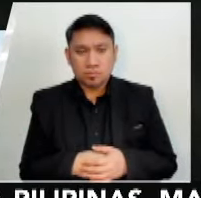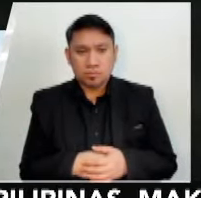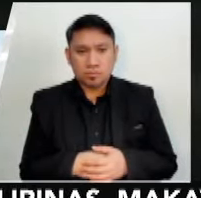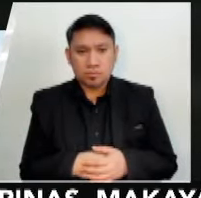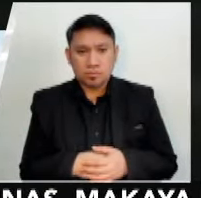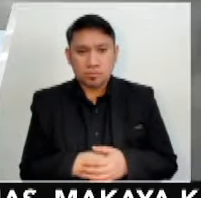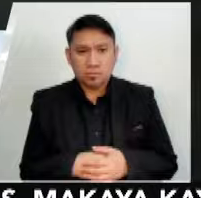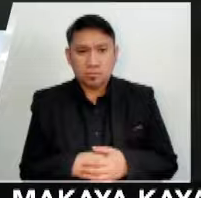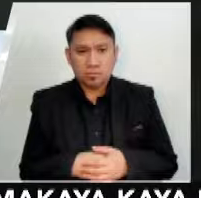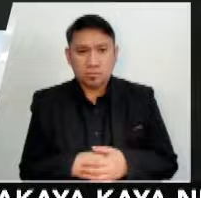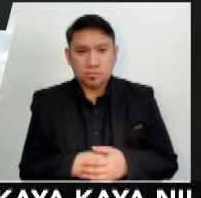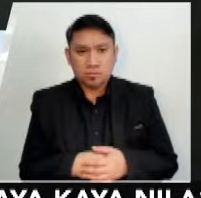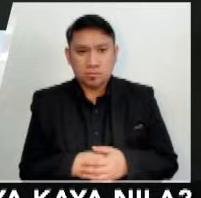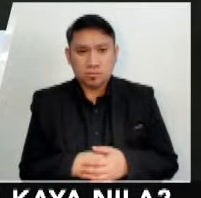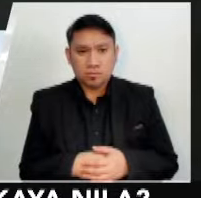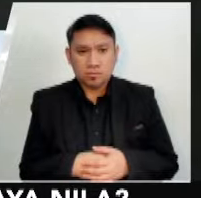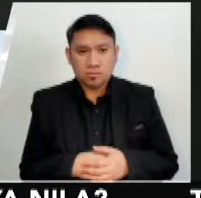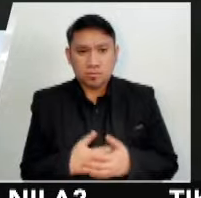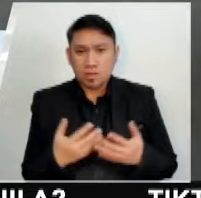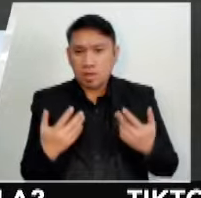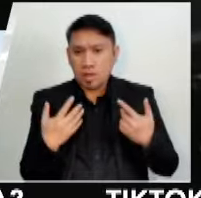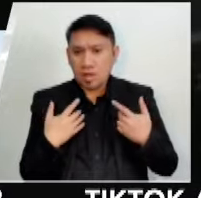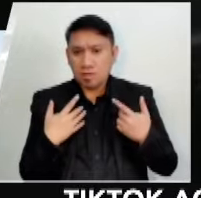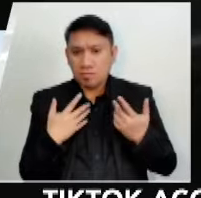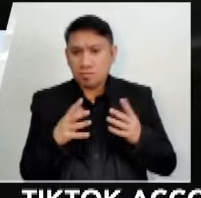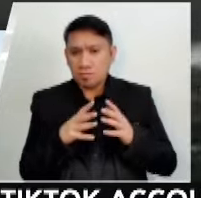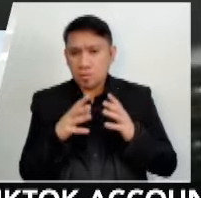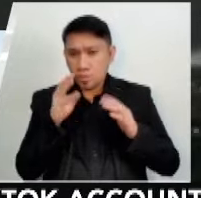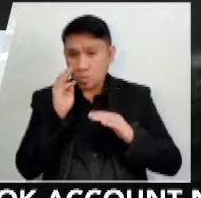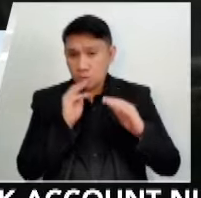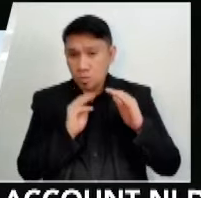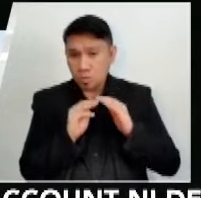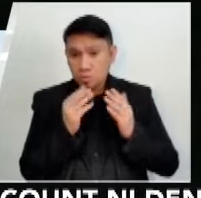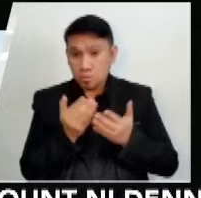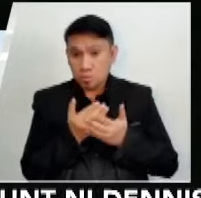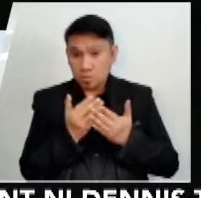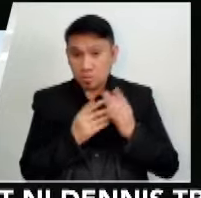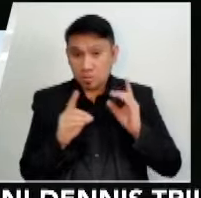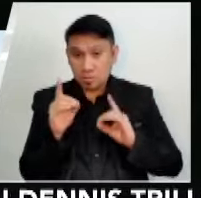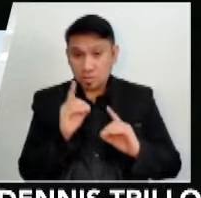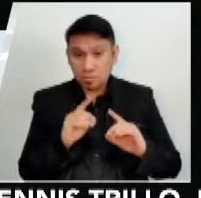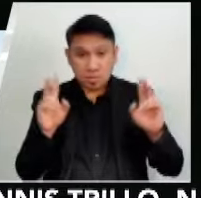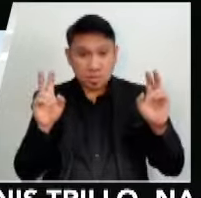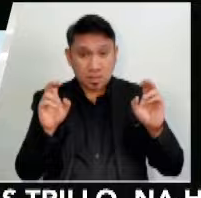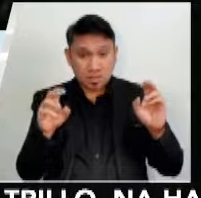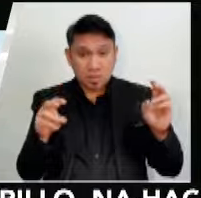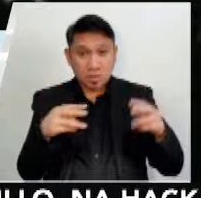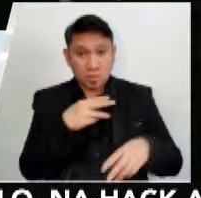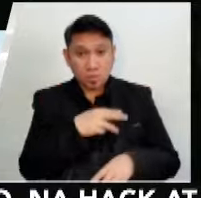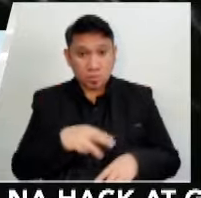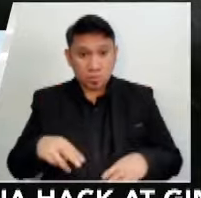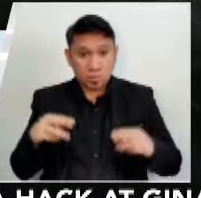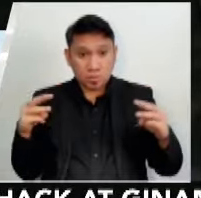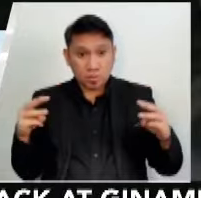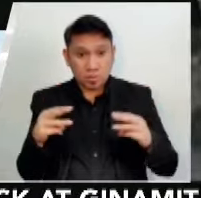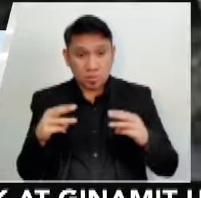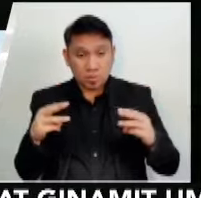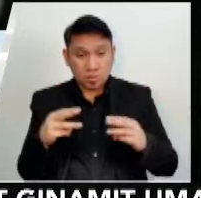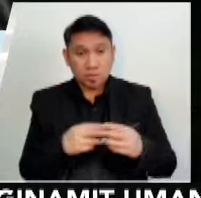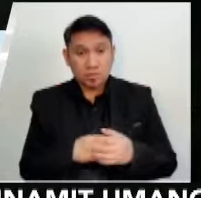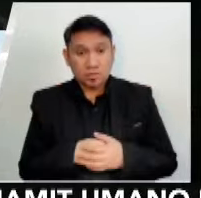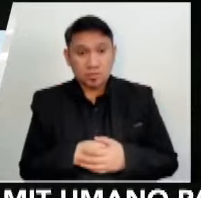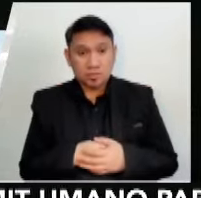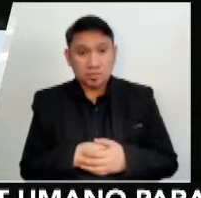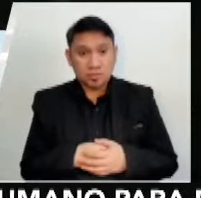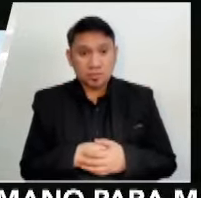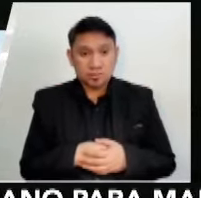Balot na agad ng misteryo ang GMA Prime series na Widow's War. Nahulong sa bangin si Paco Palacios, ang